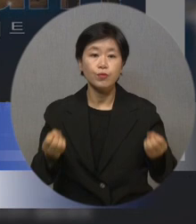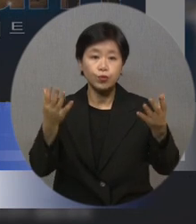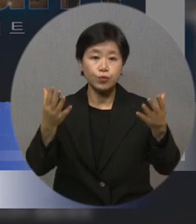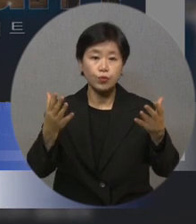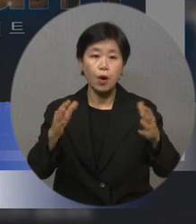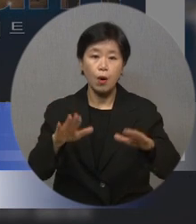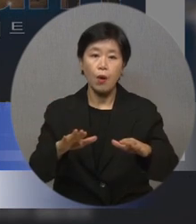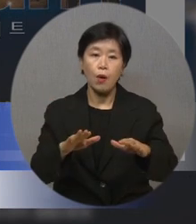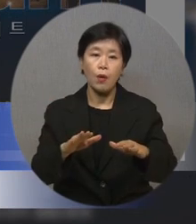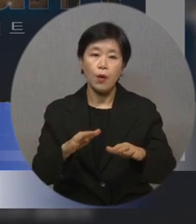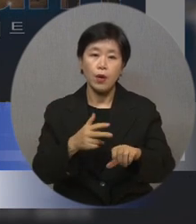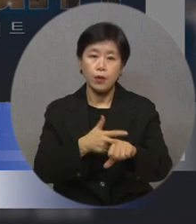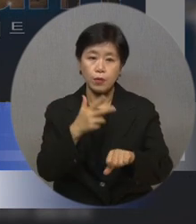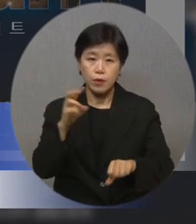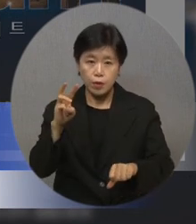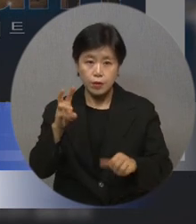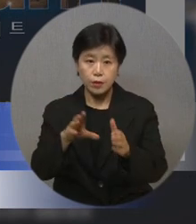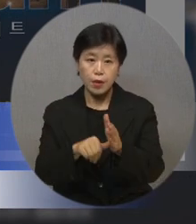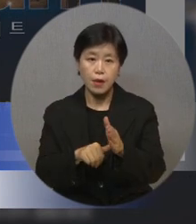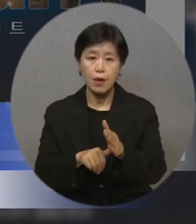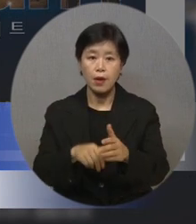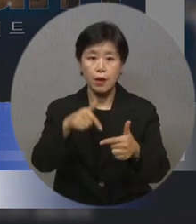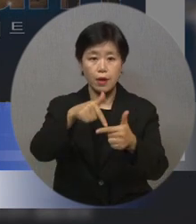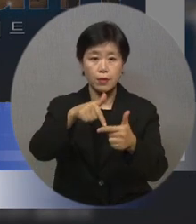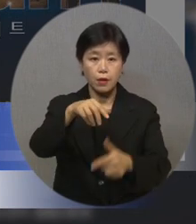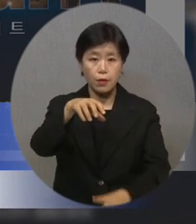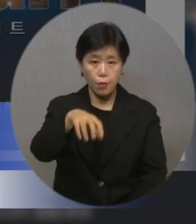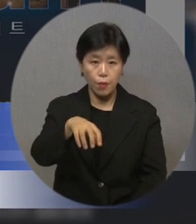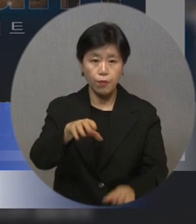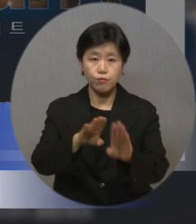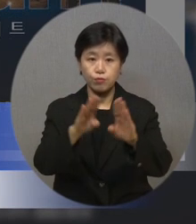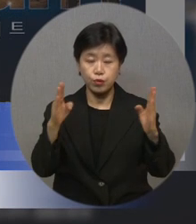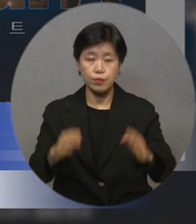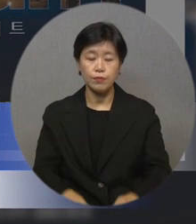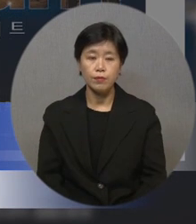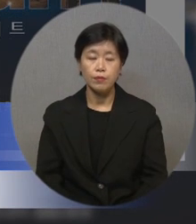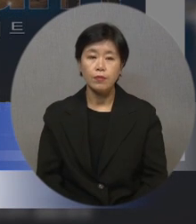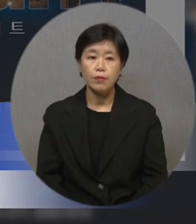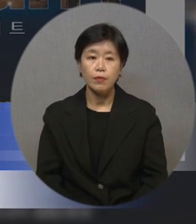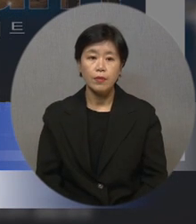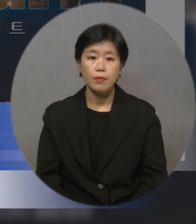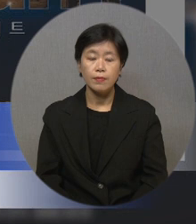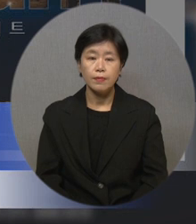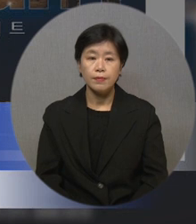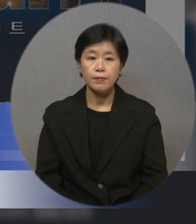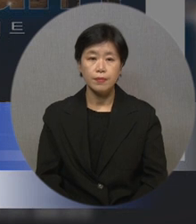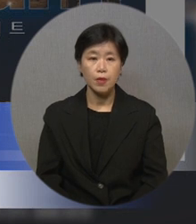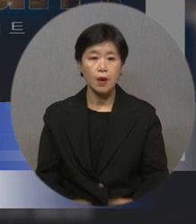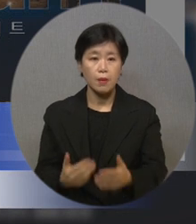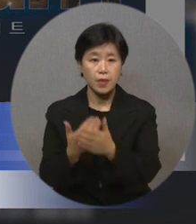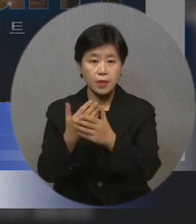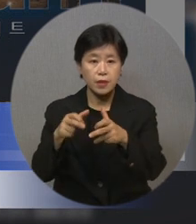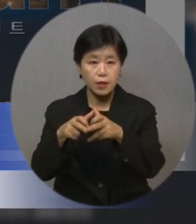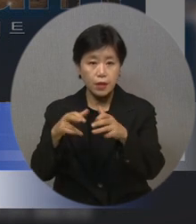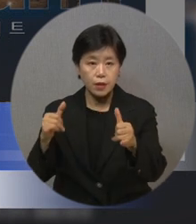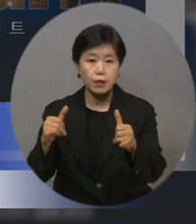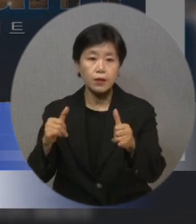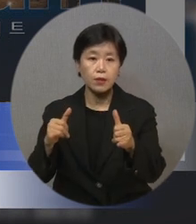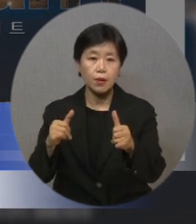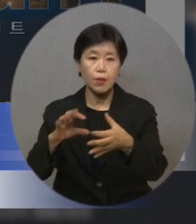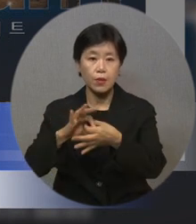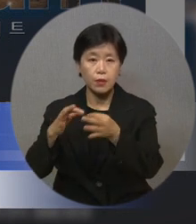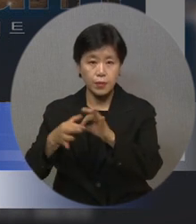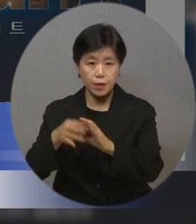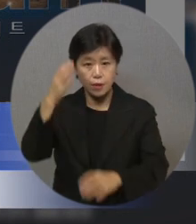서울 강남구 광림 아트 센터에서 열립니다 아 스페셜 올림픽 코리아가 주최 주관하는 음악회는